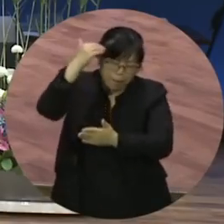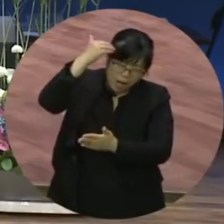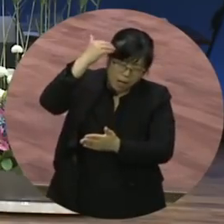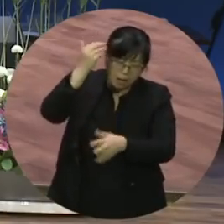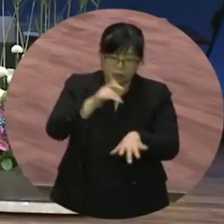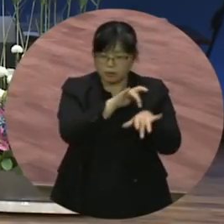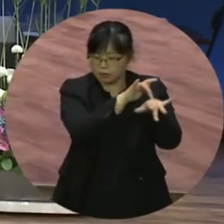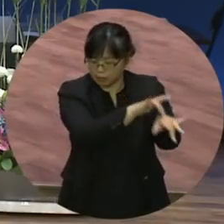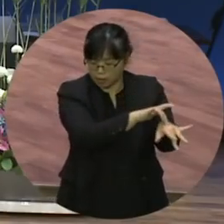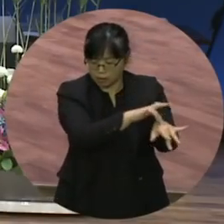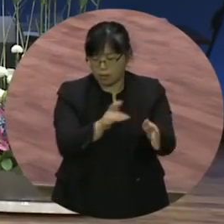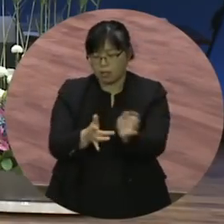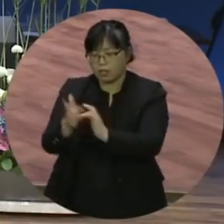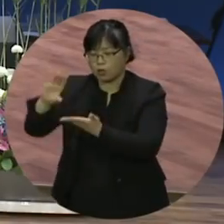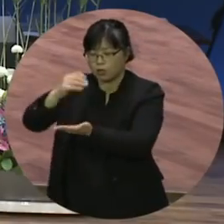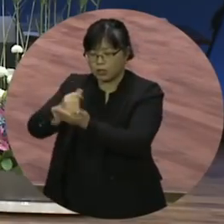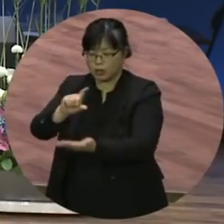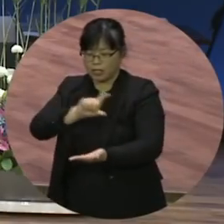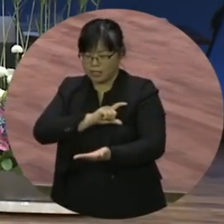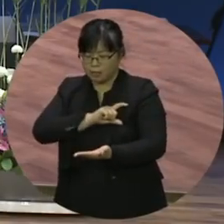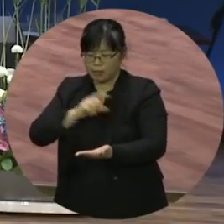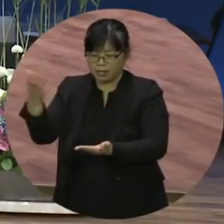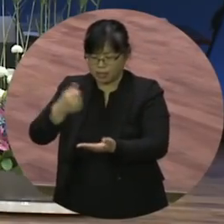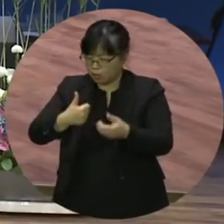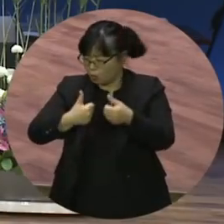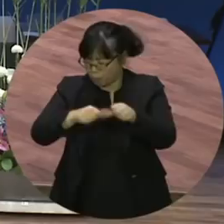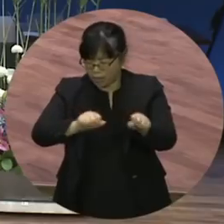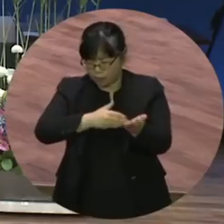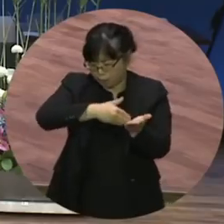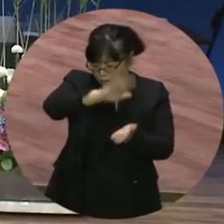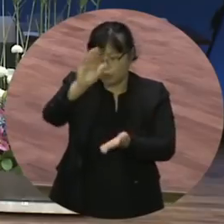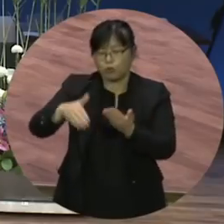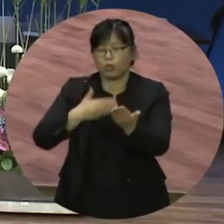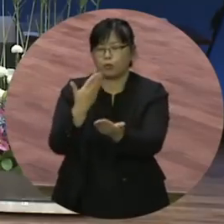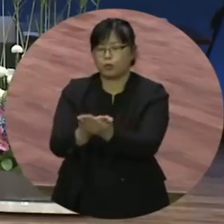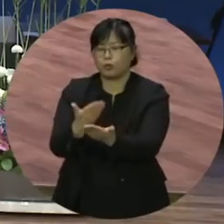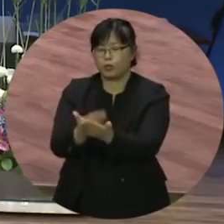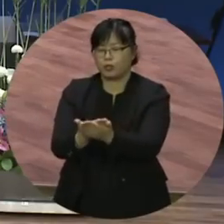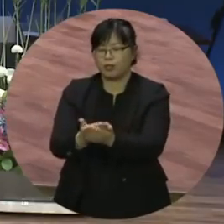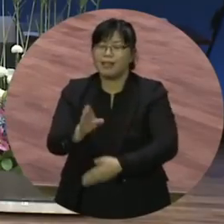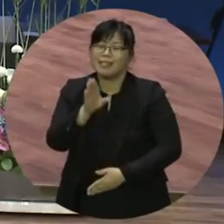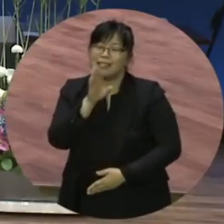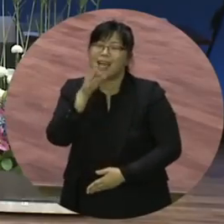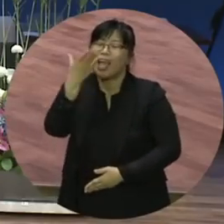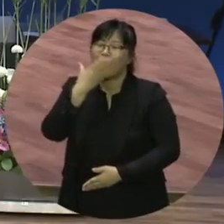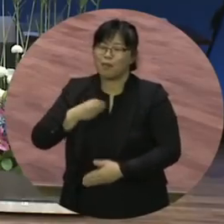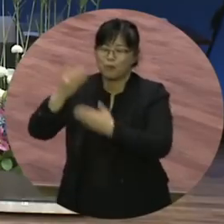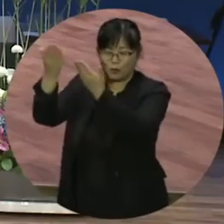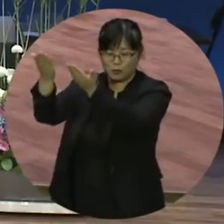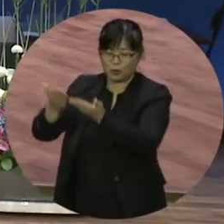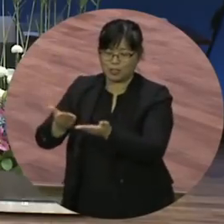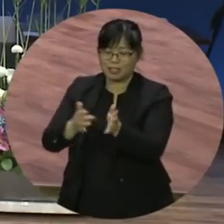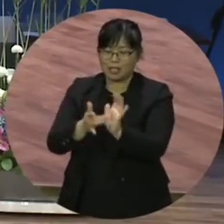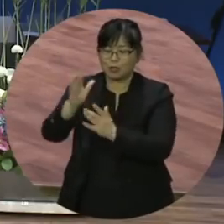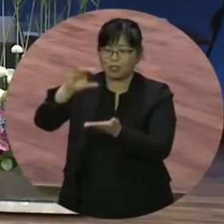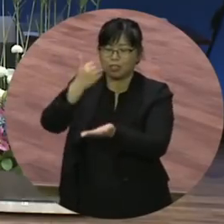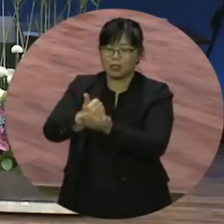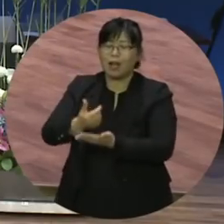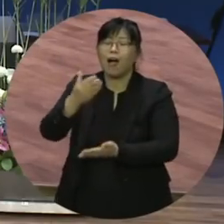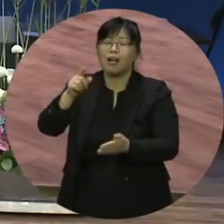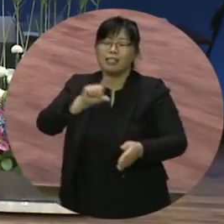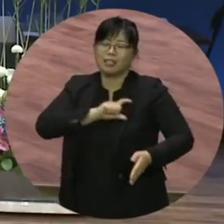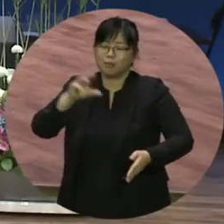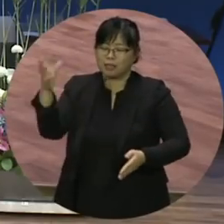사단의 세력을 예수 그리스도 이름으로 완전 결박 추방시켜 주시옵소서. 참 행복을 주신 예수 그리스도 이름으로